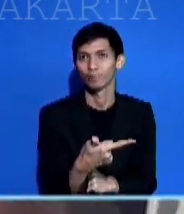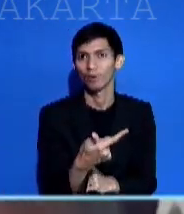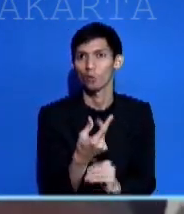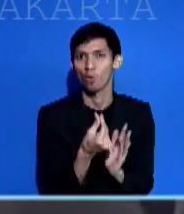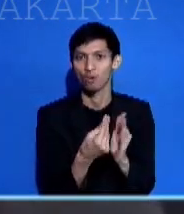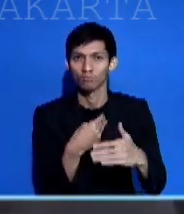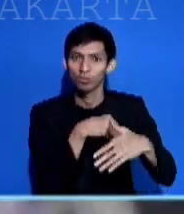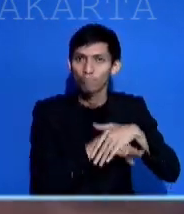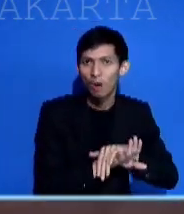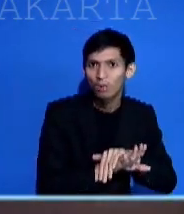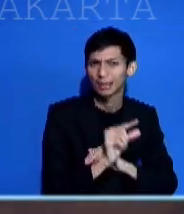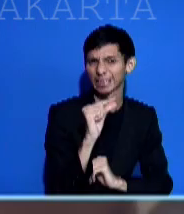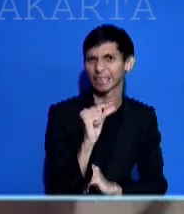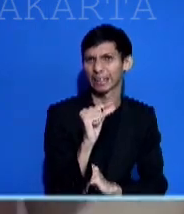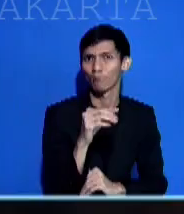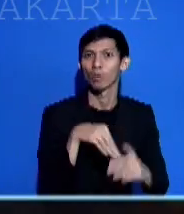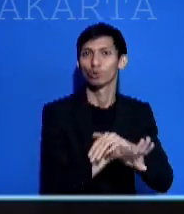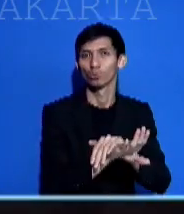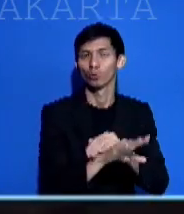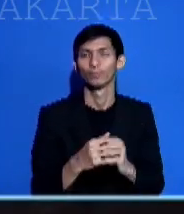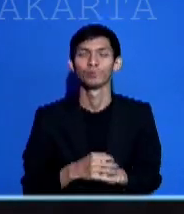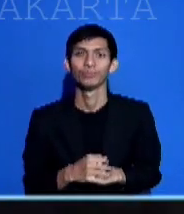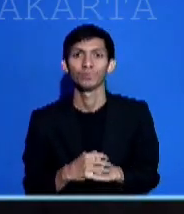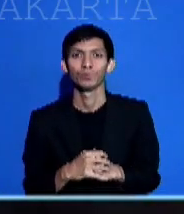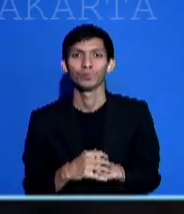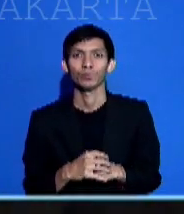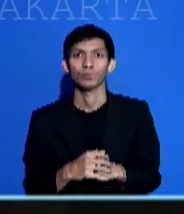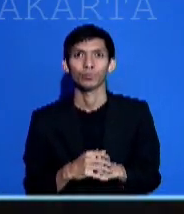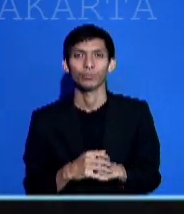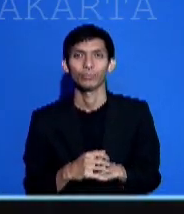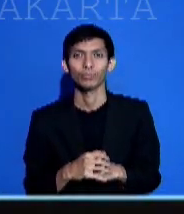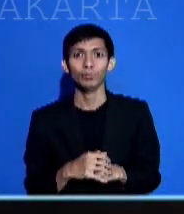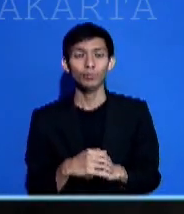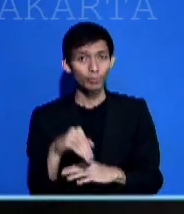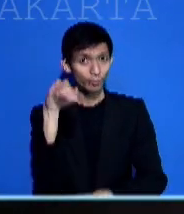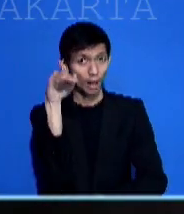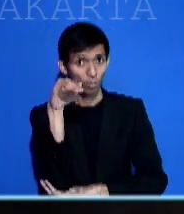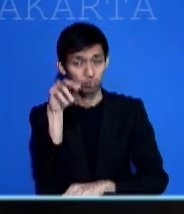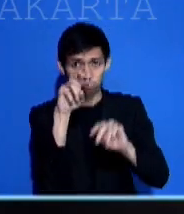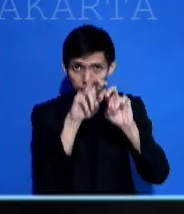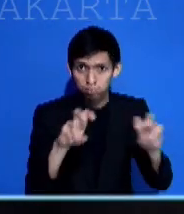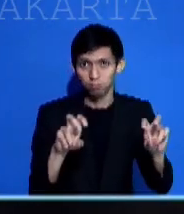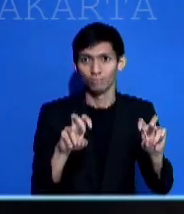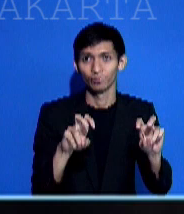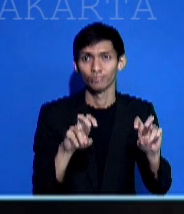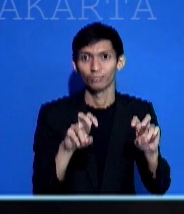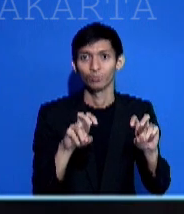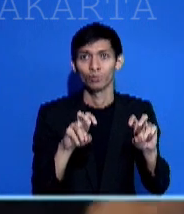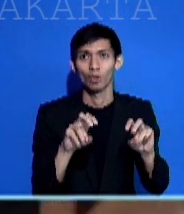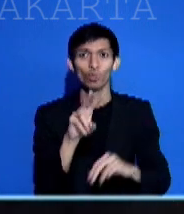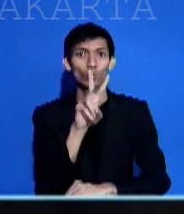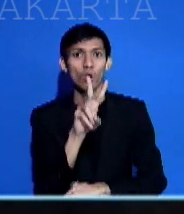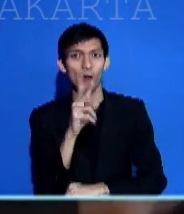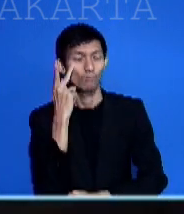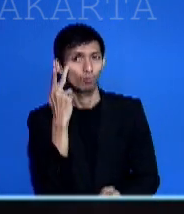Desa sangat kecil penetapan tersangka dakukan setelah penyidik mendapatkan minimal dua alat bukti yang